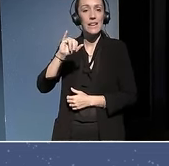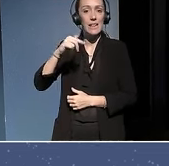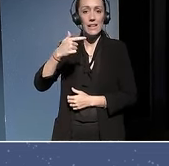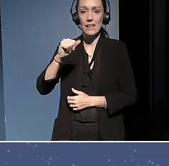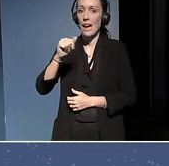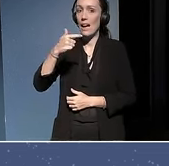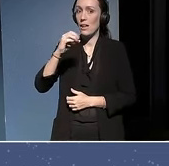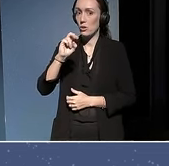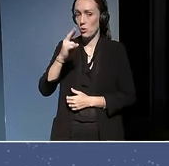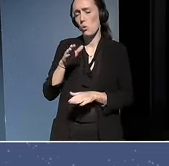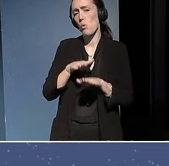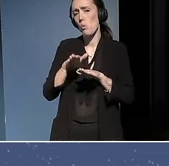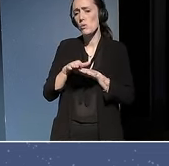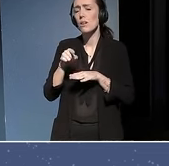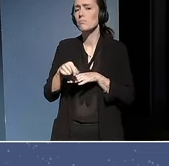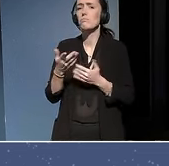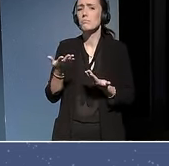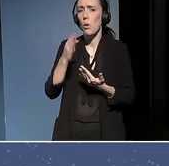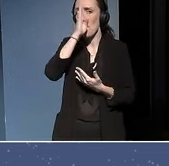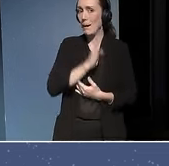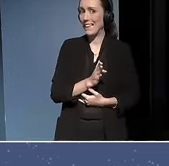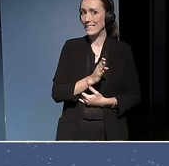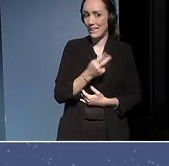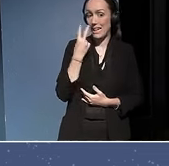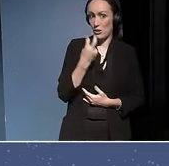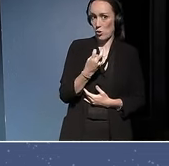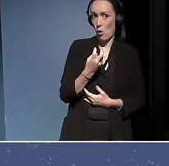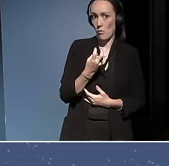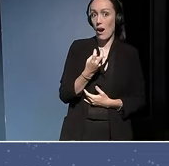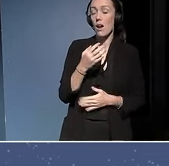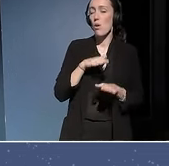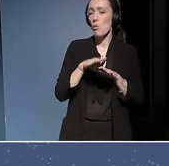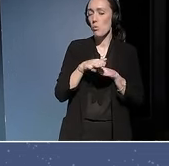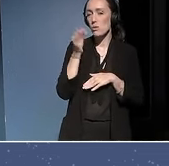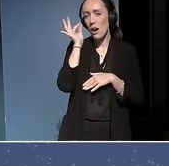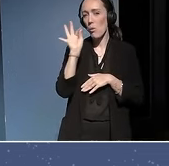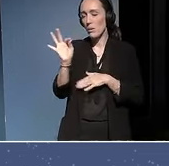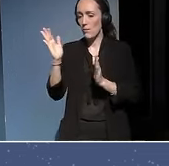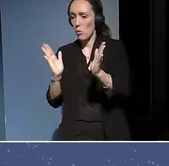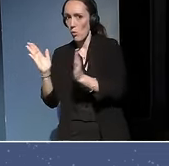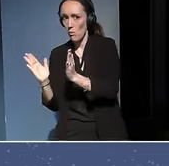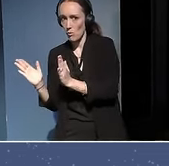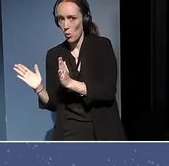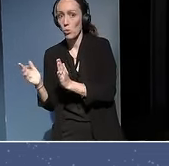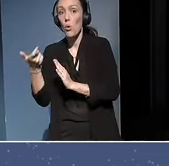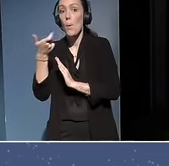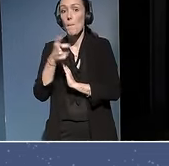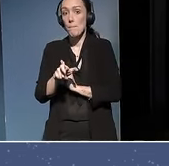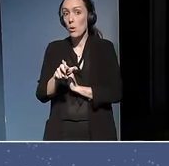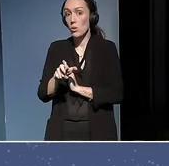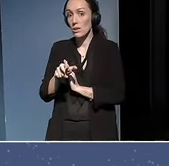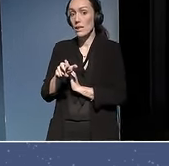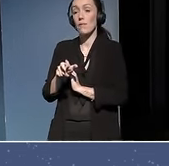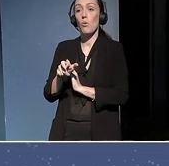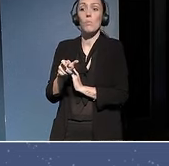nel in Brasile perché la parte posteriore del cranio non è conservata nemmeno del museo di Milano e abbiamo invece